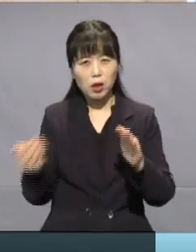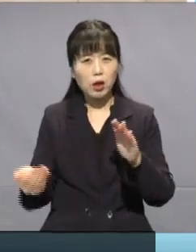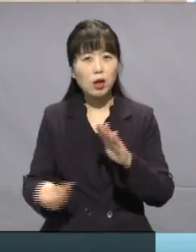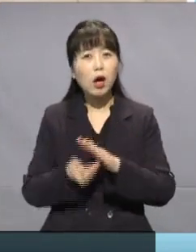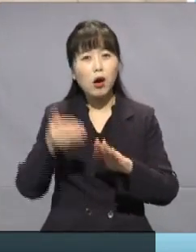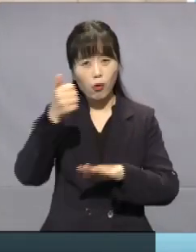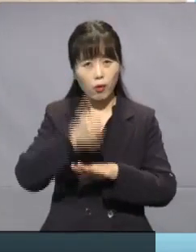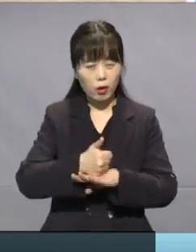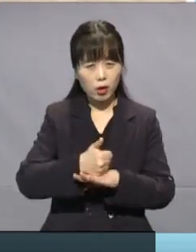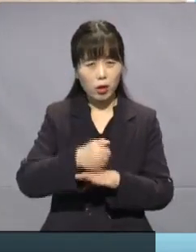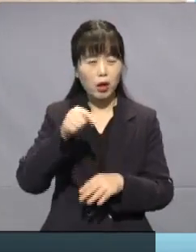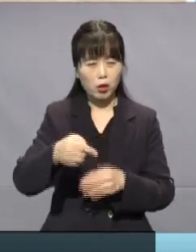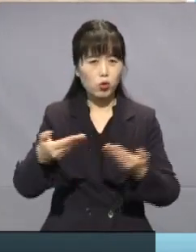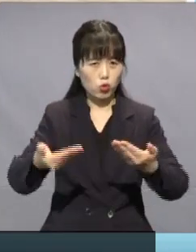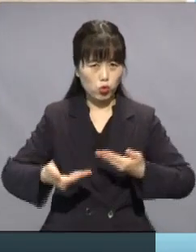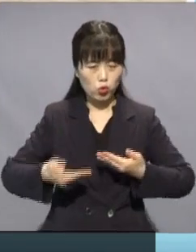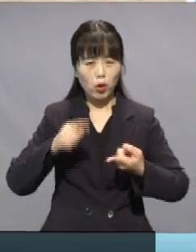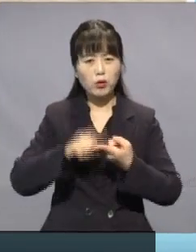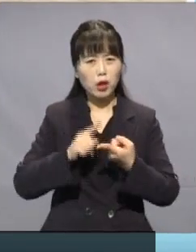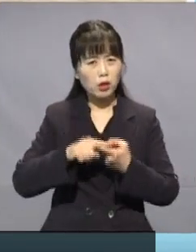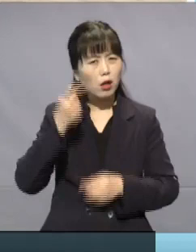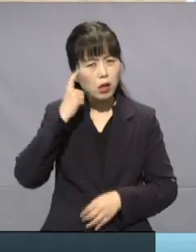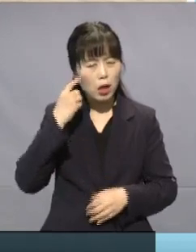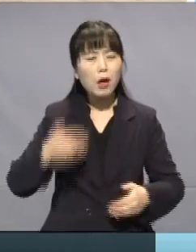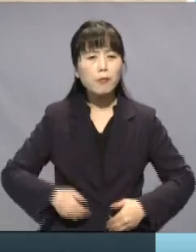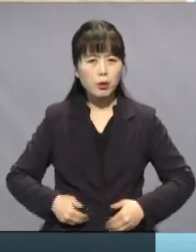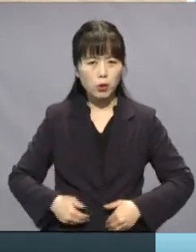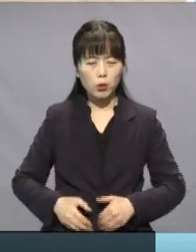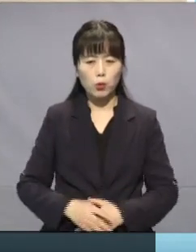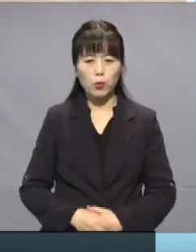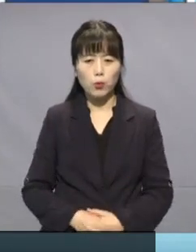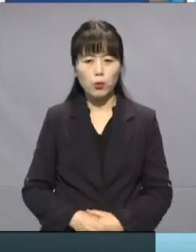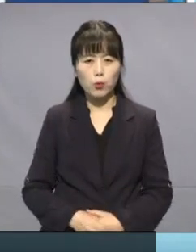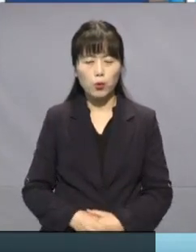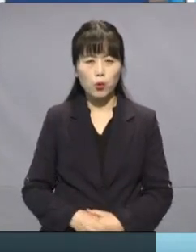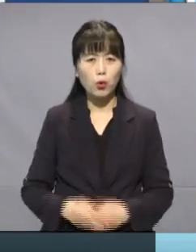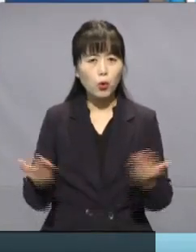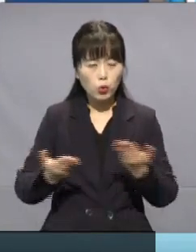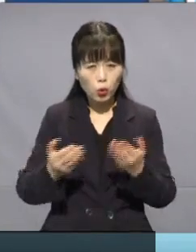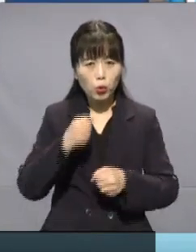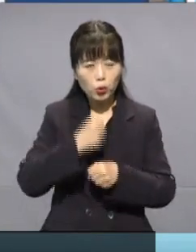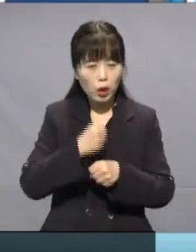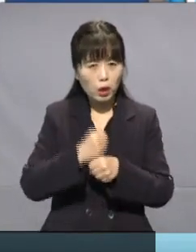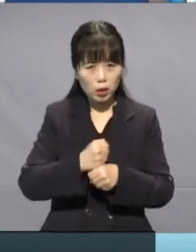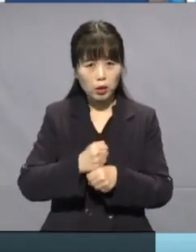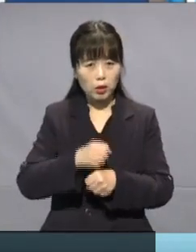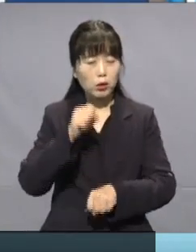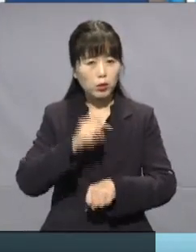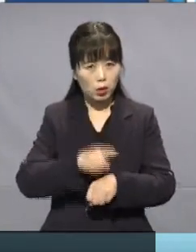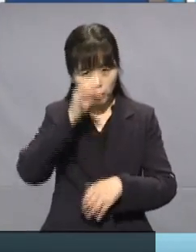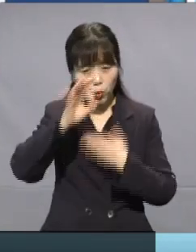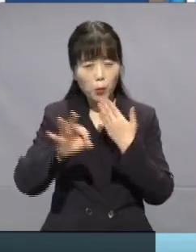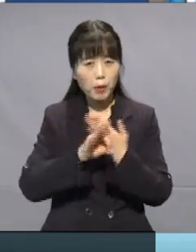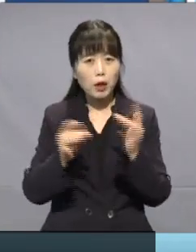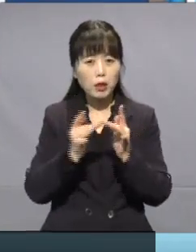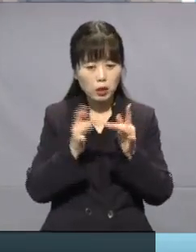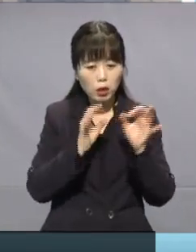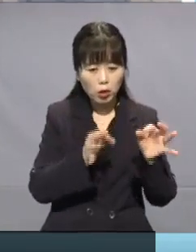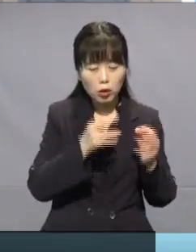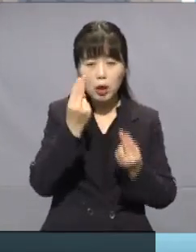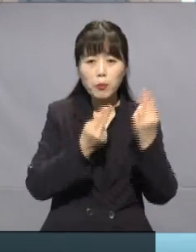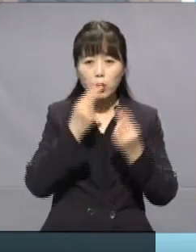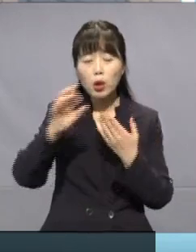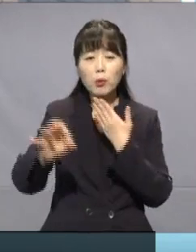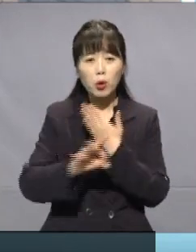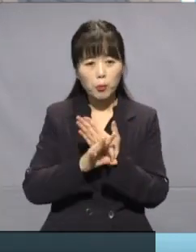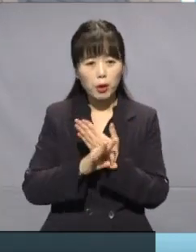있게 하느냐 이런 부분들은 어 좀 생각을 해 봐야 됩니다 지금 노동 생산성으로 보면요 인터넷 은행하고 비교해